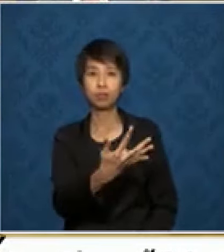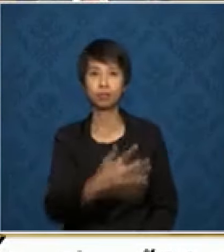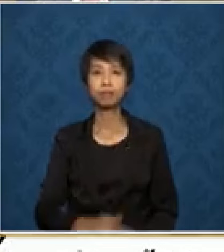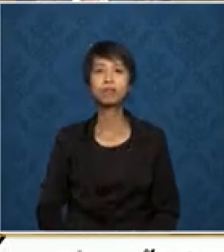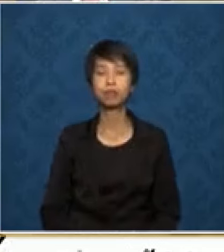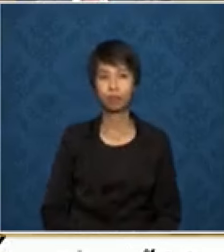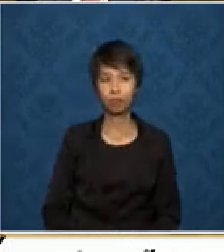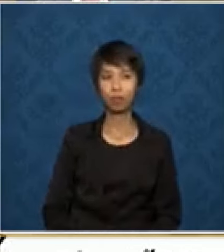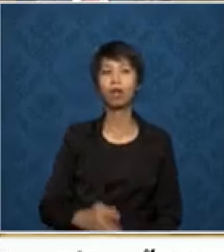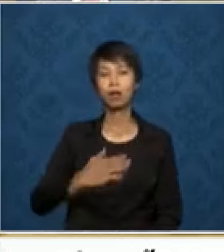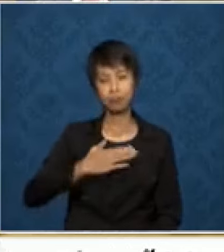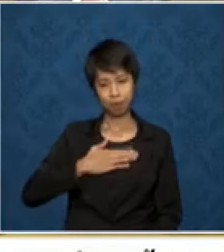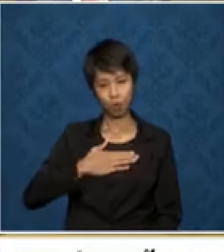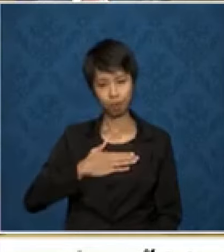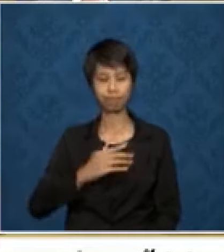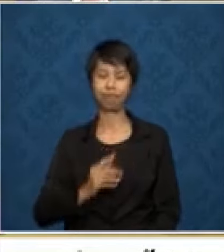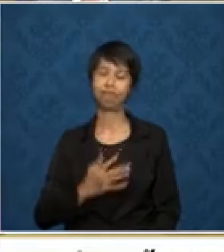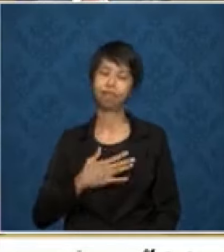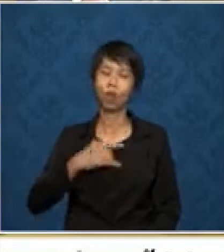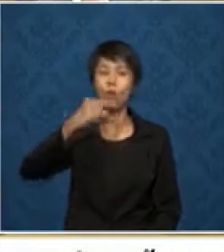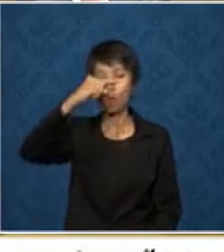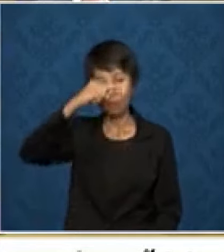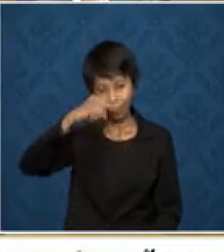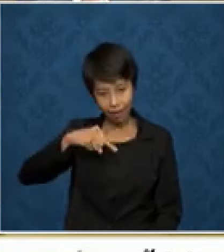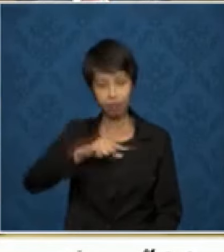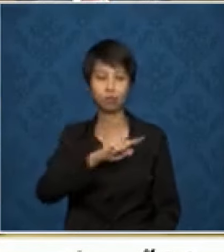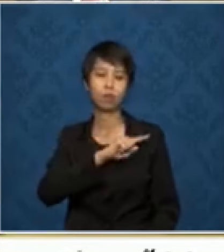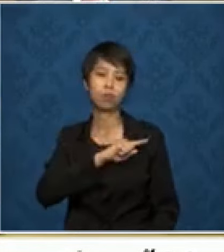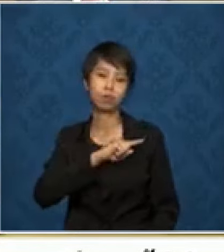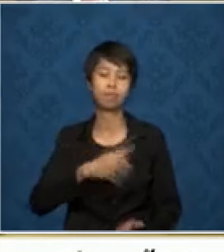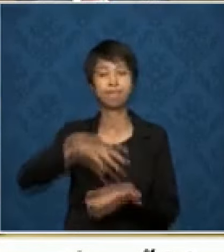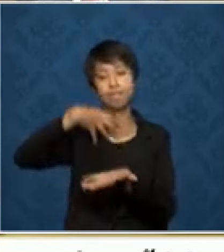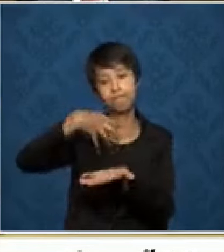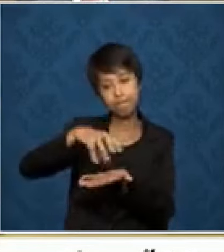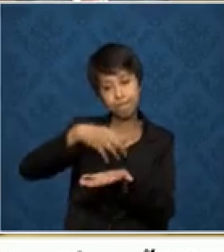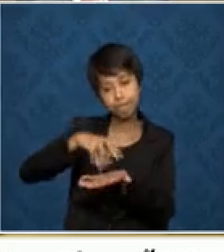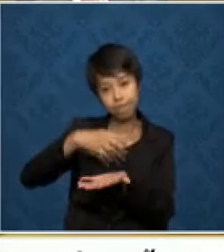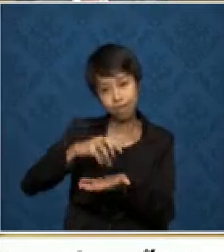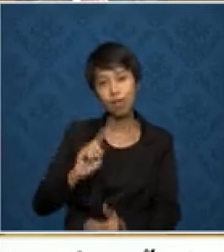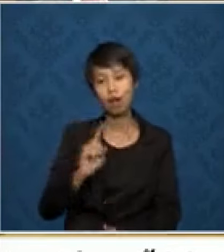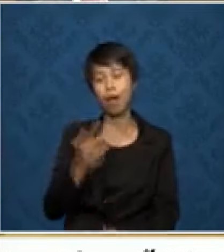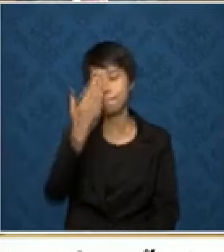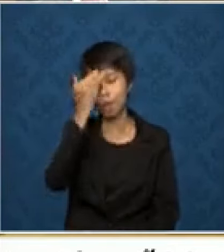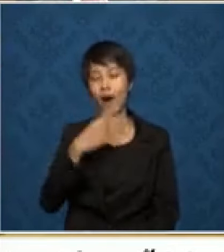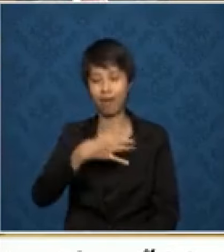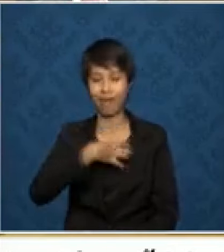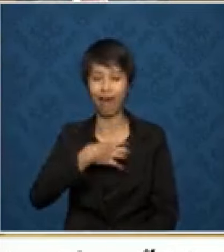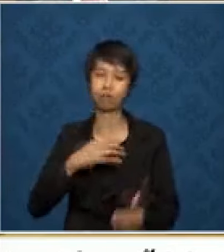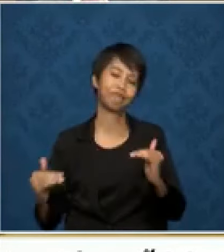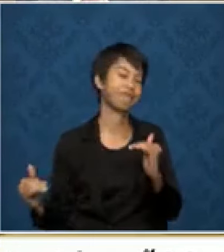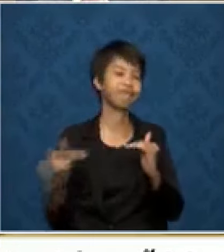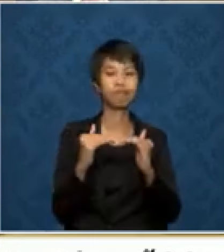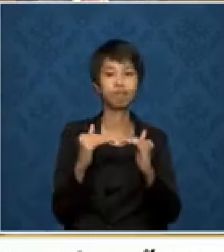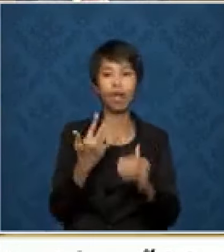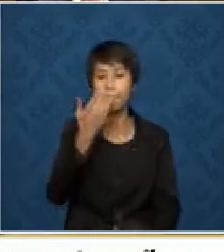เป็นแค่คนไทยคนหนึ่งที่มีหน้าที่มาพูดแทนคนรักความยุติธรรมที่เ